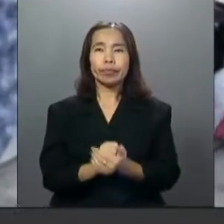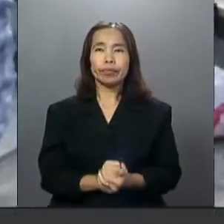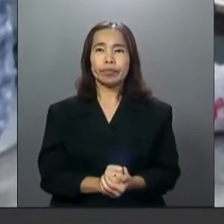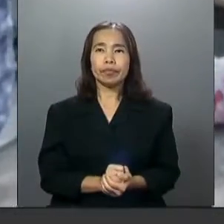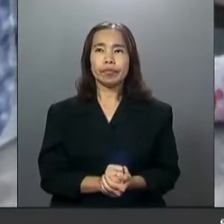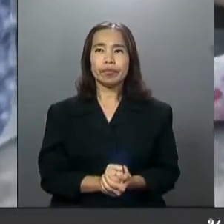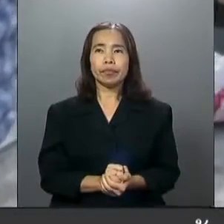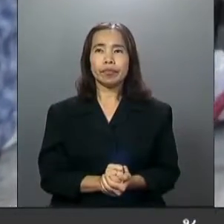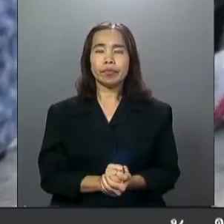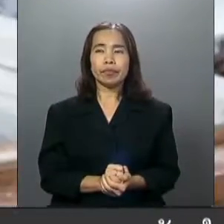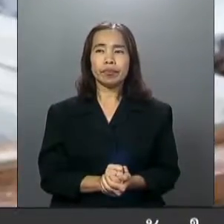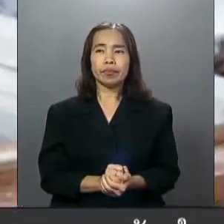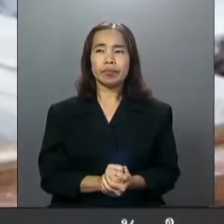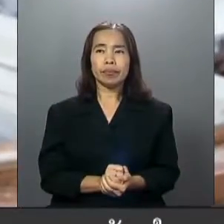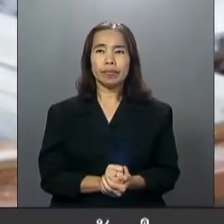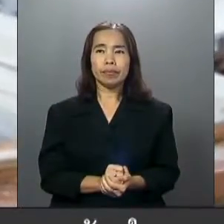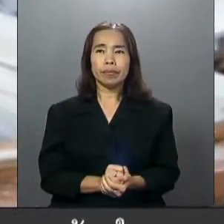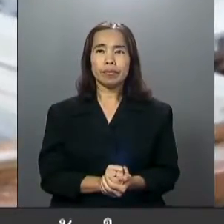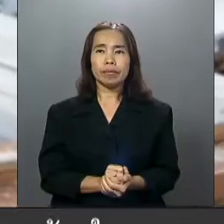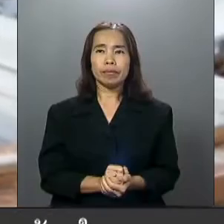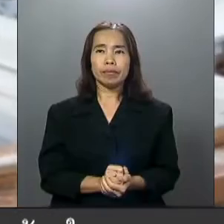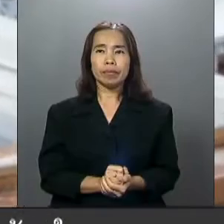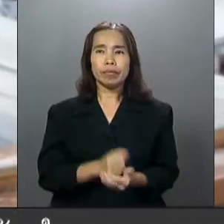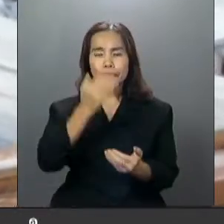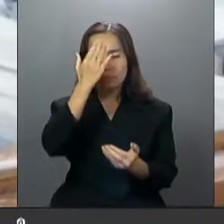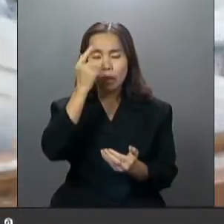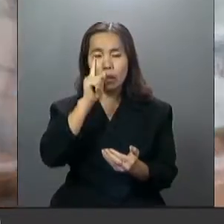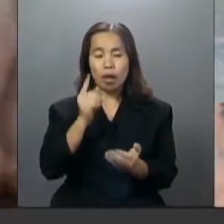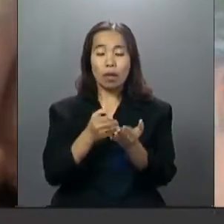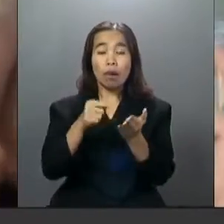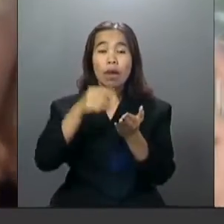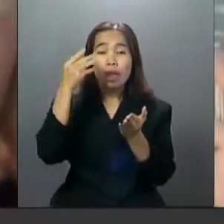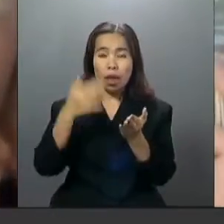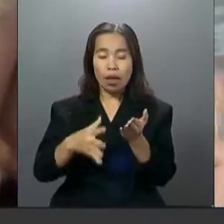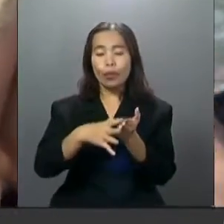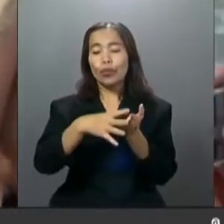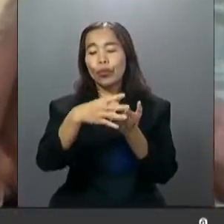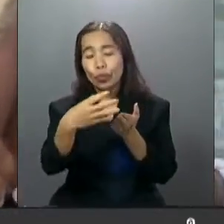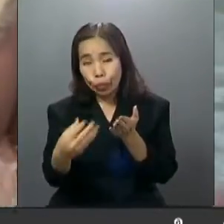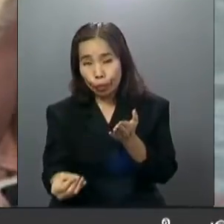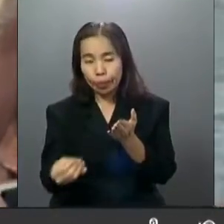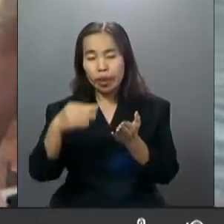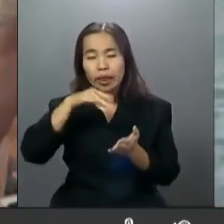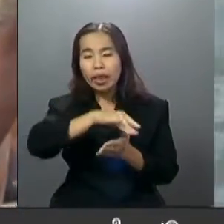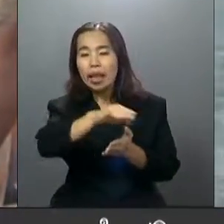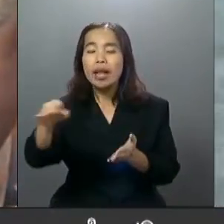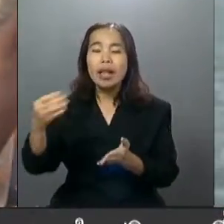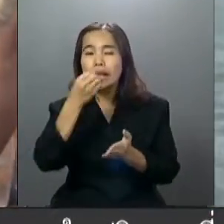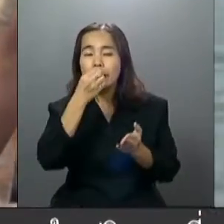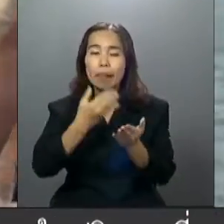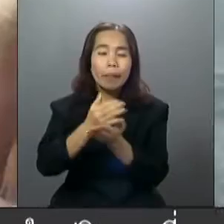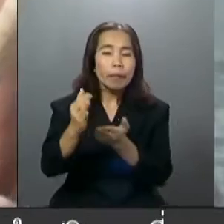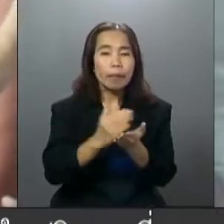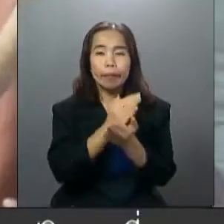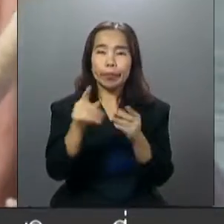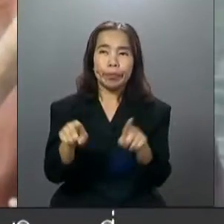ายแม่ย่านางสามารถถึงทางนี้เพื่อให้เจ้าลีได้กินด้วยแล้วก็ลูกหลานได้ทำมาหากินได้ของนั้น